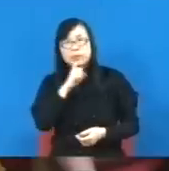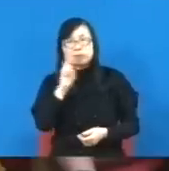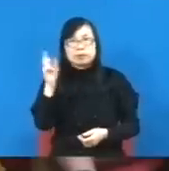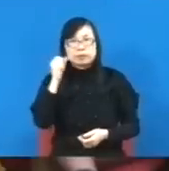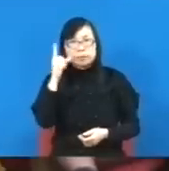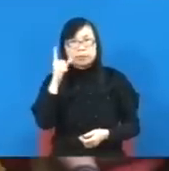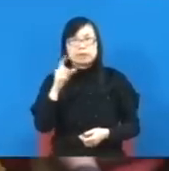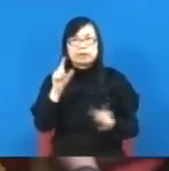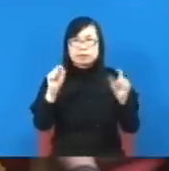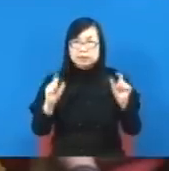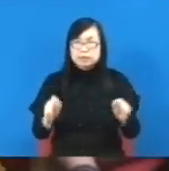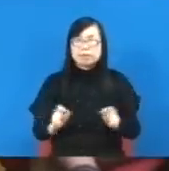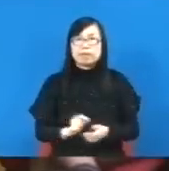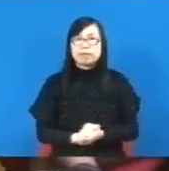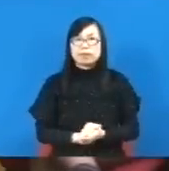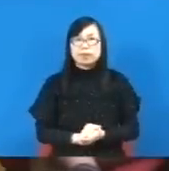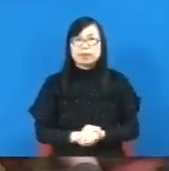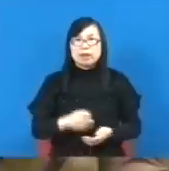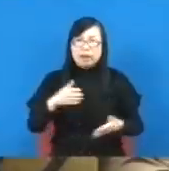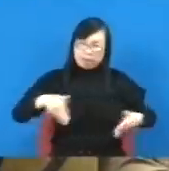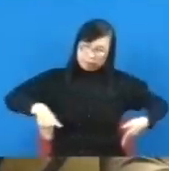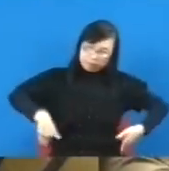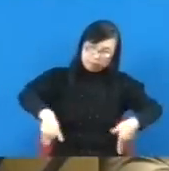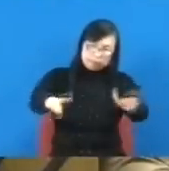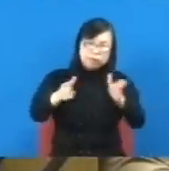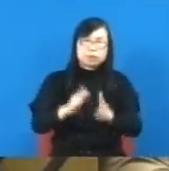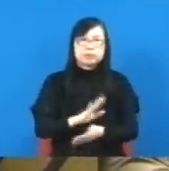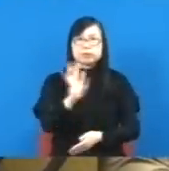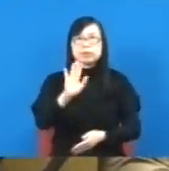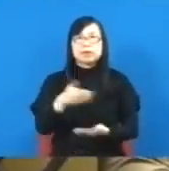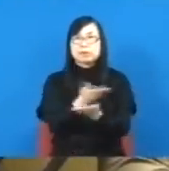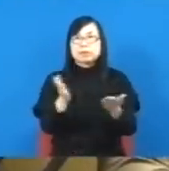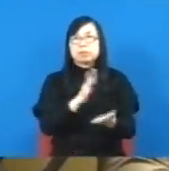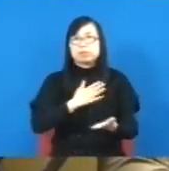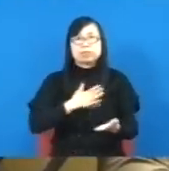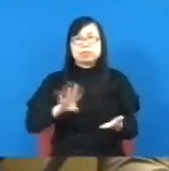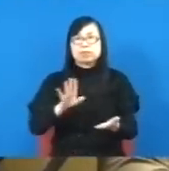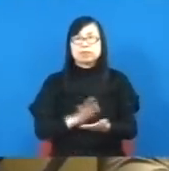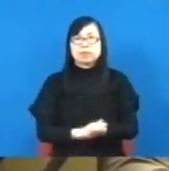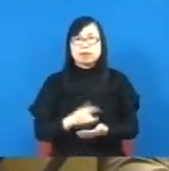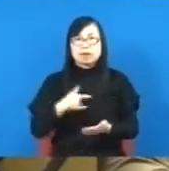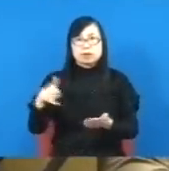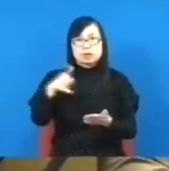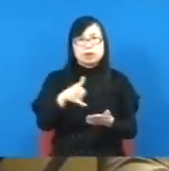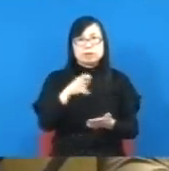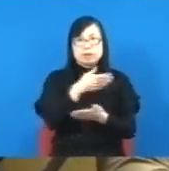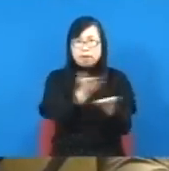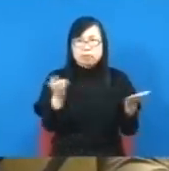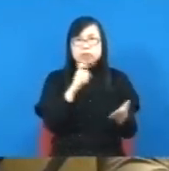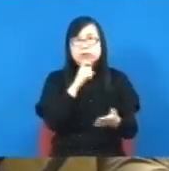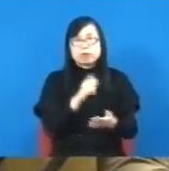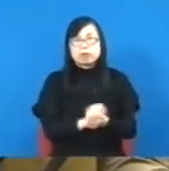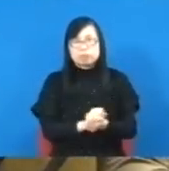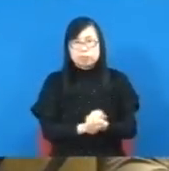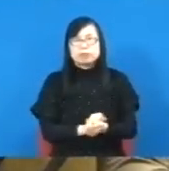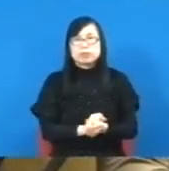意思嘅？ 有乜特別意思啊？恆大道即係話嗱，講俾你聽，各位唔使驚，我係好管家。我上咗台，大家要繼續有嘢揾，恆大